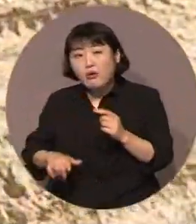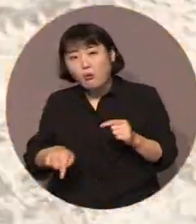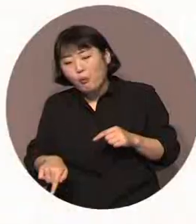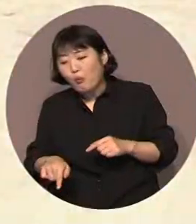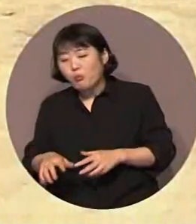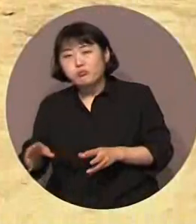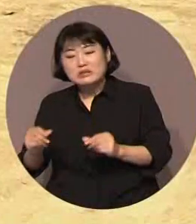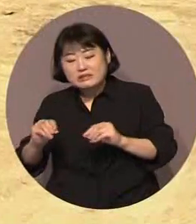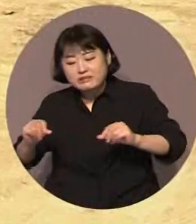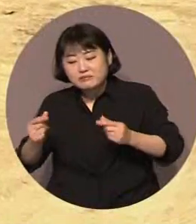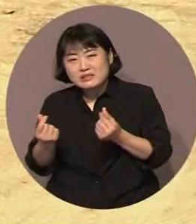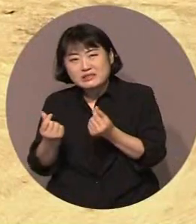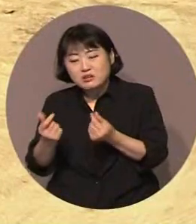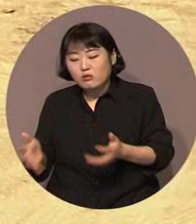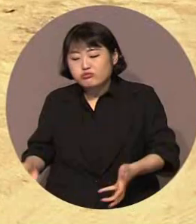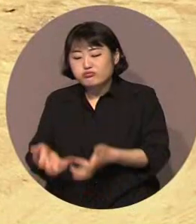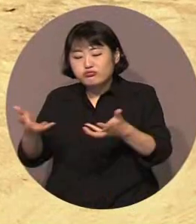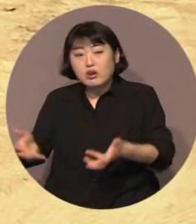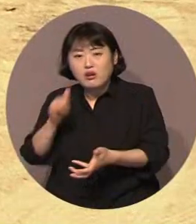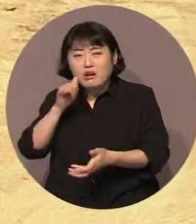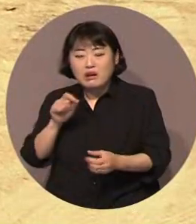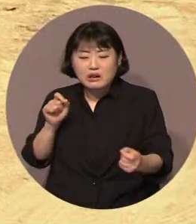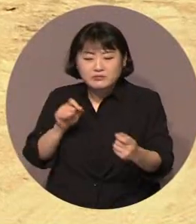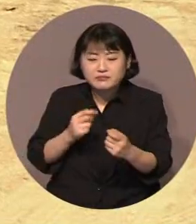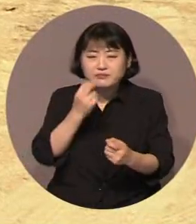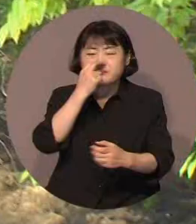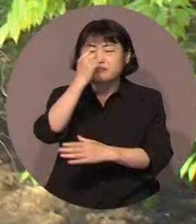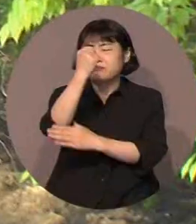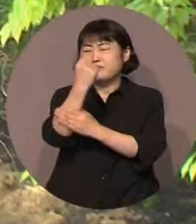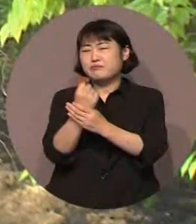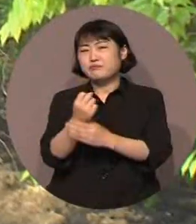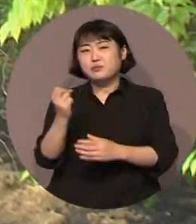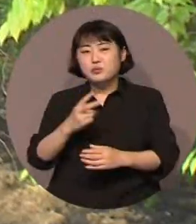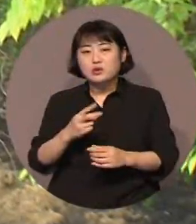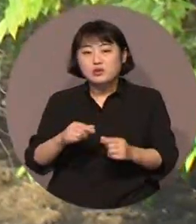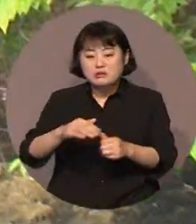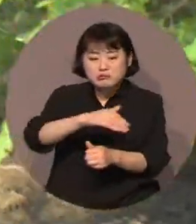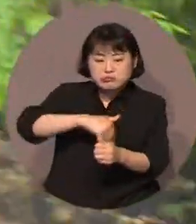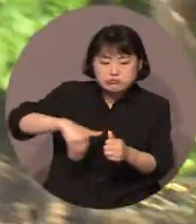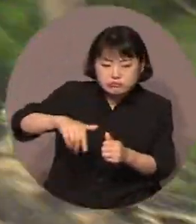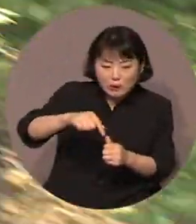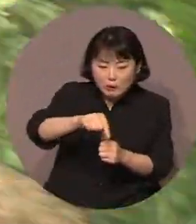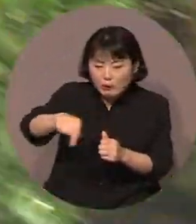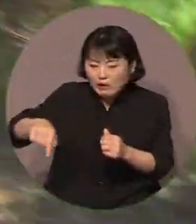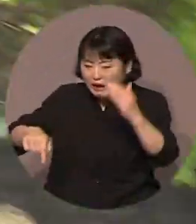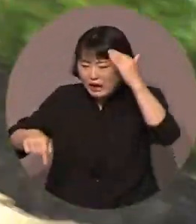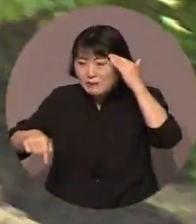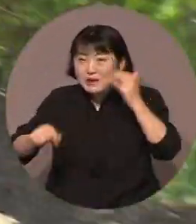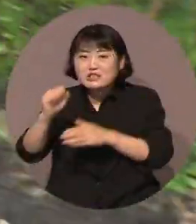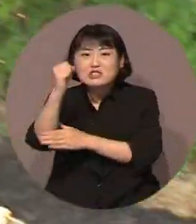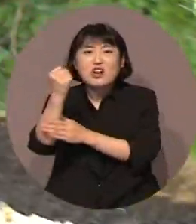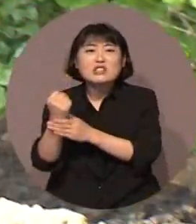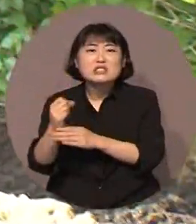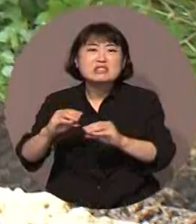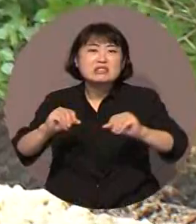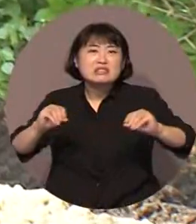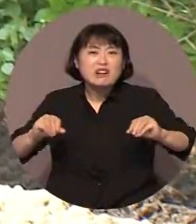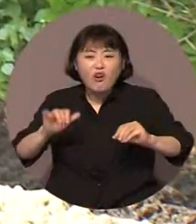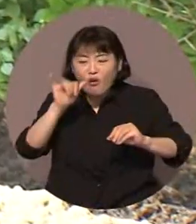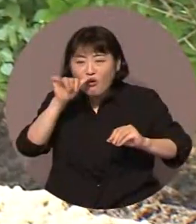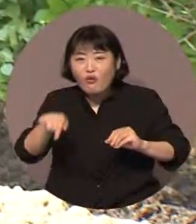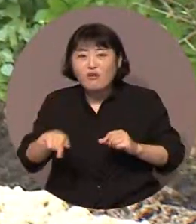반복합니다. 가까이 가보니 악취와 함께 흙 가장자리로 까만 부숙토, 즉 발효돼 썩은 퇴비가